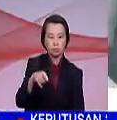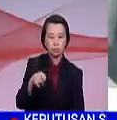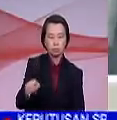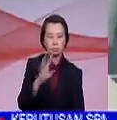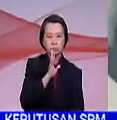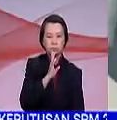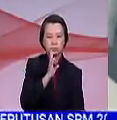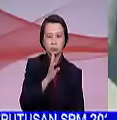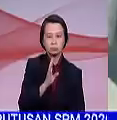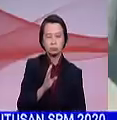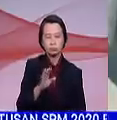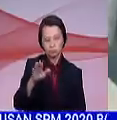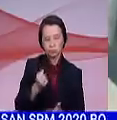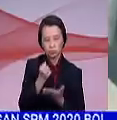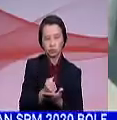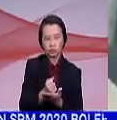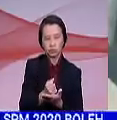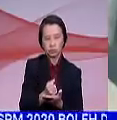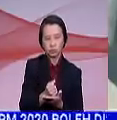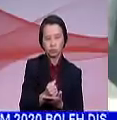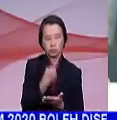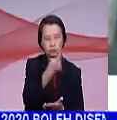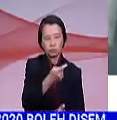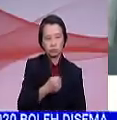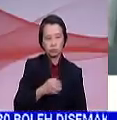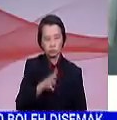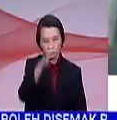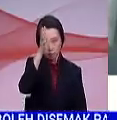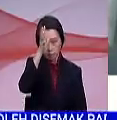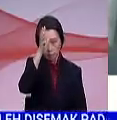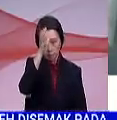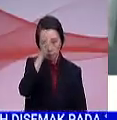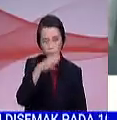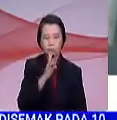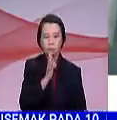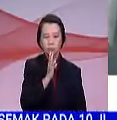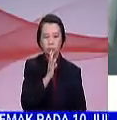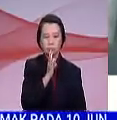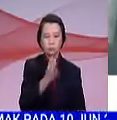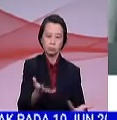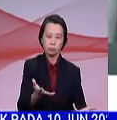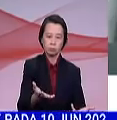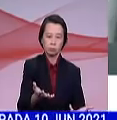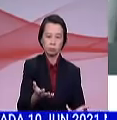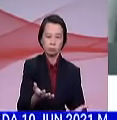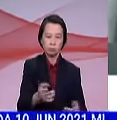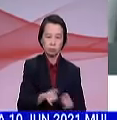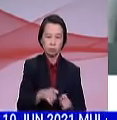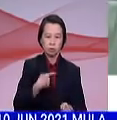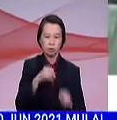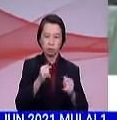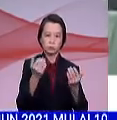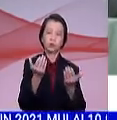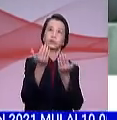adik, tolong doakan ayah. Kakak pun dah tak tahu nak buat macam mana lagi. Kita boleh doa